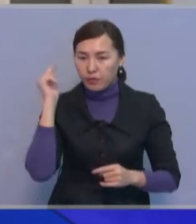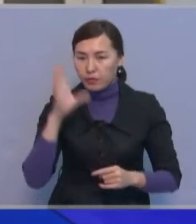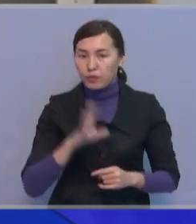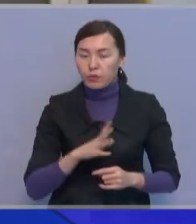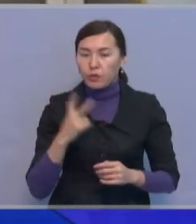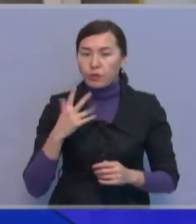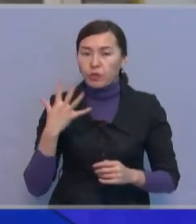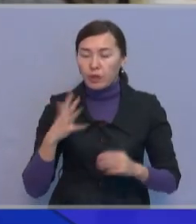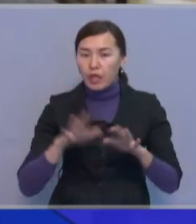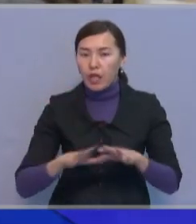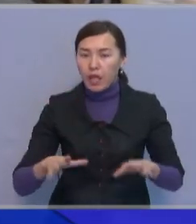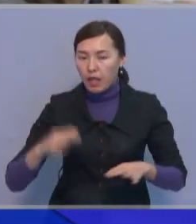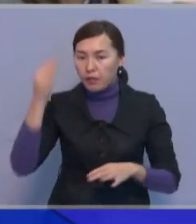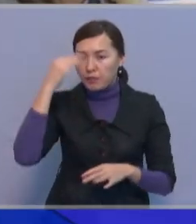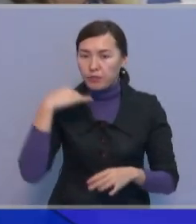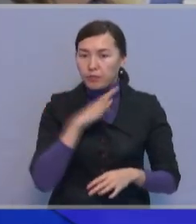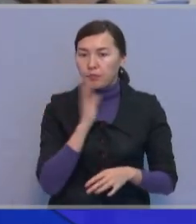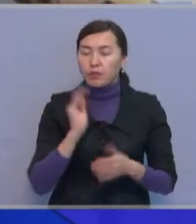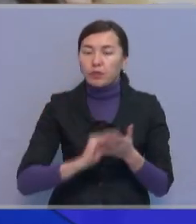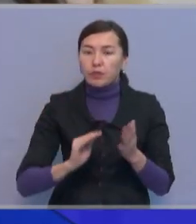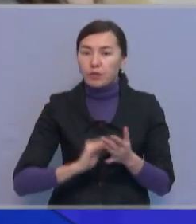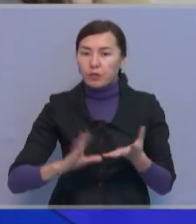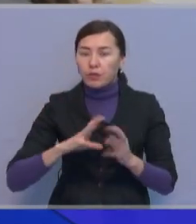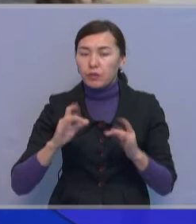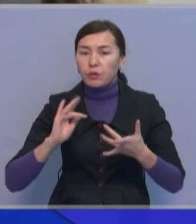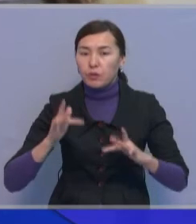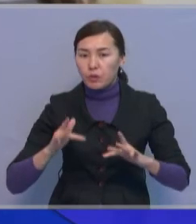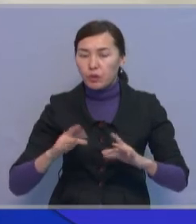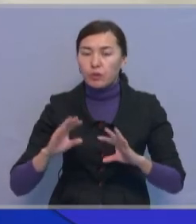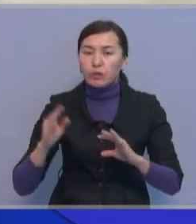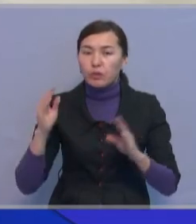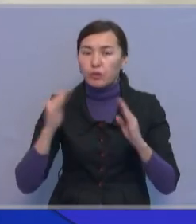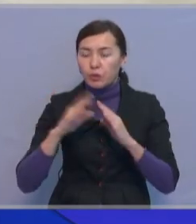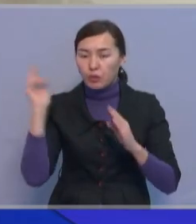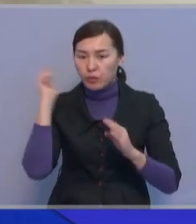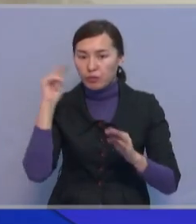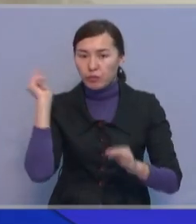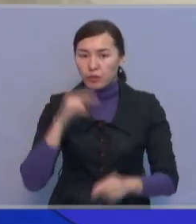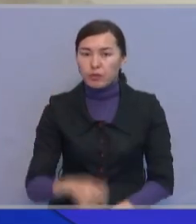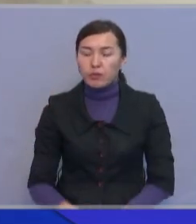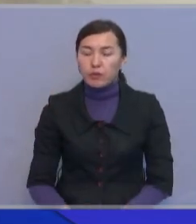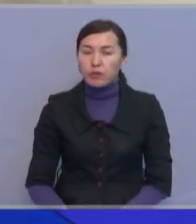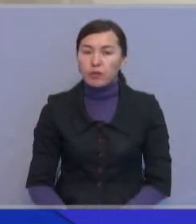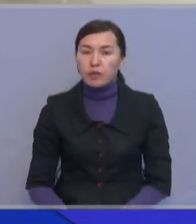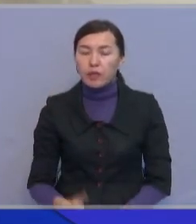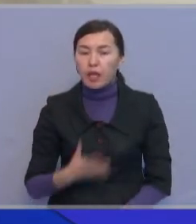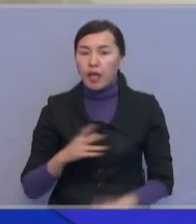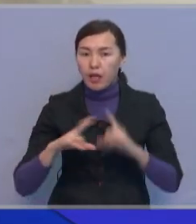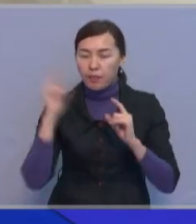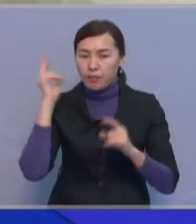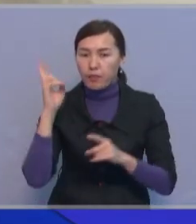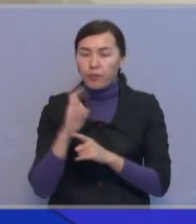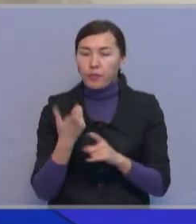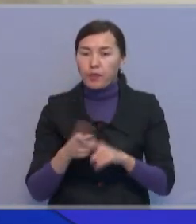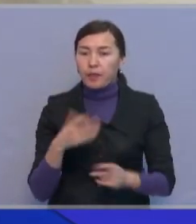Ал 35 оқушы ата-аналардың өтініші бойынша онлайн түрде үйде білім алуда. Біз мектепке келгенімізге